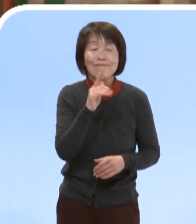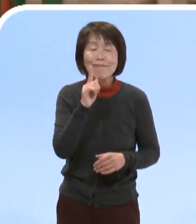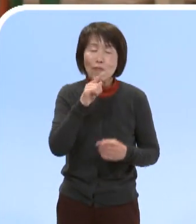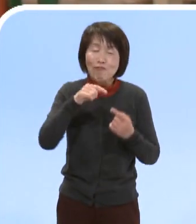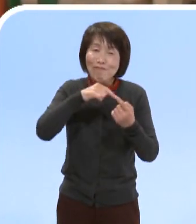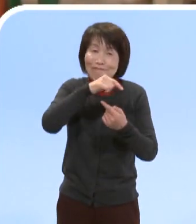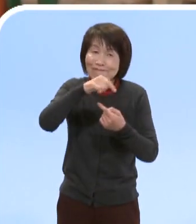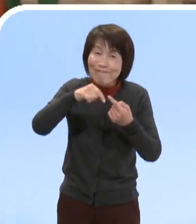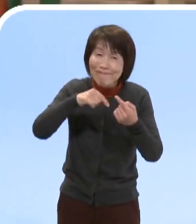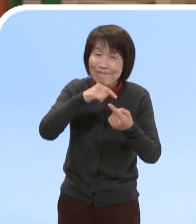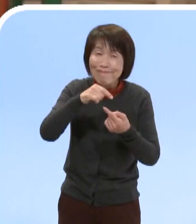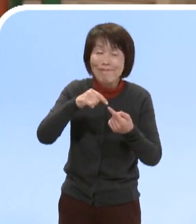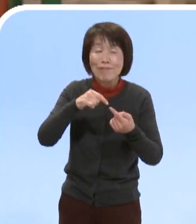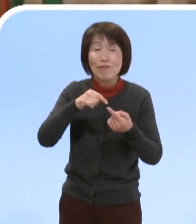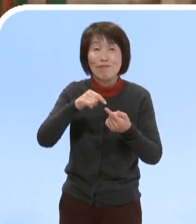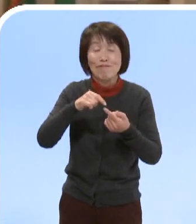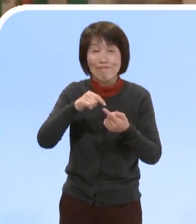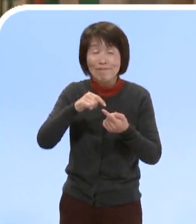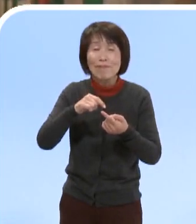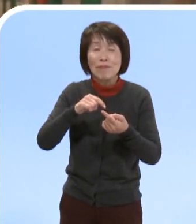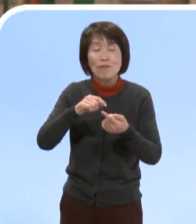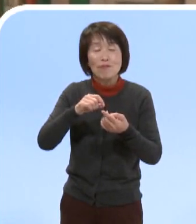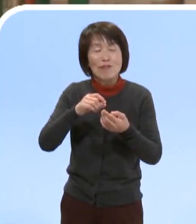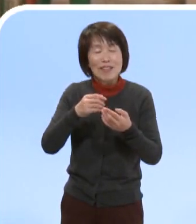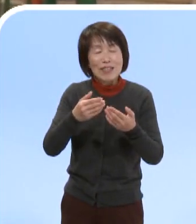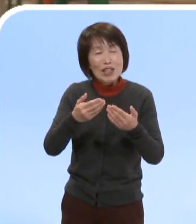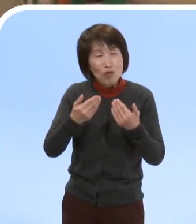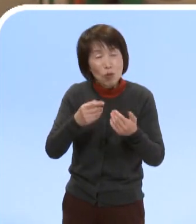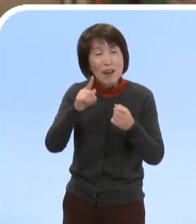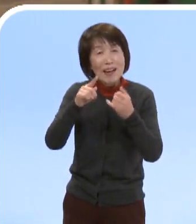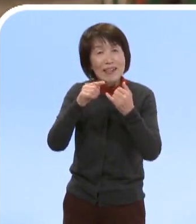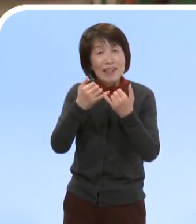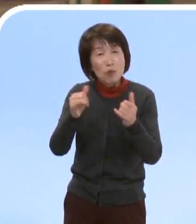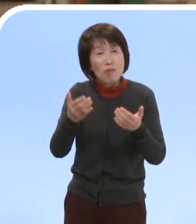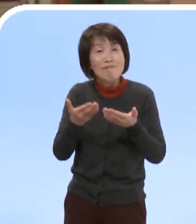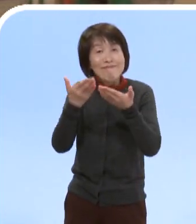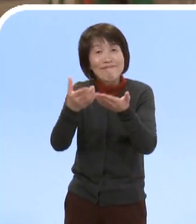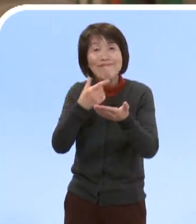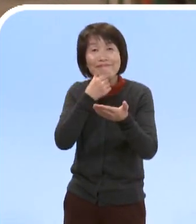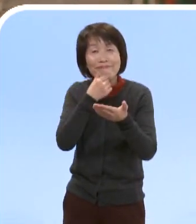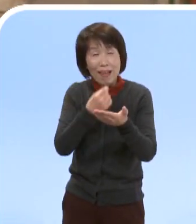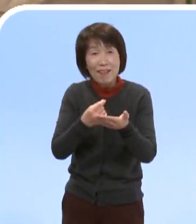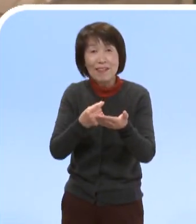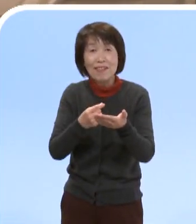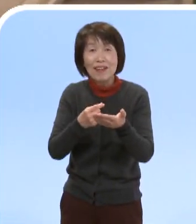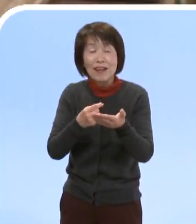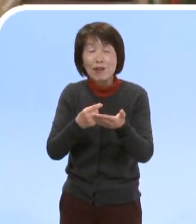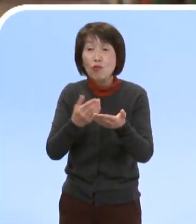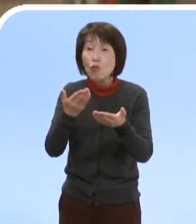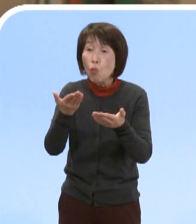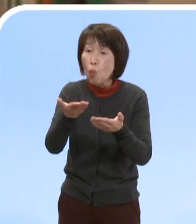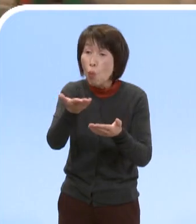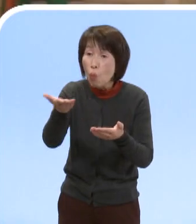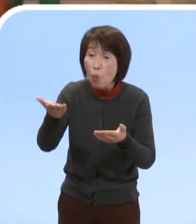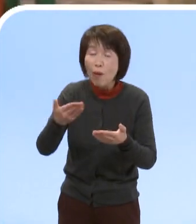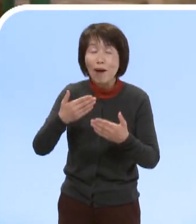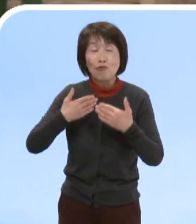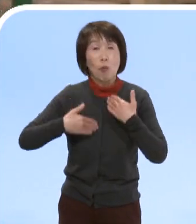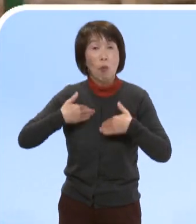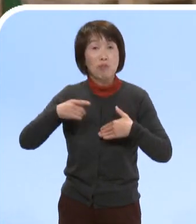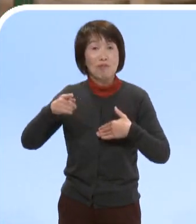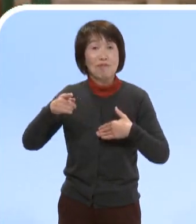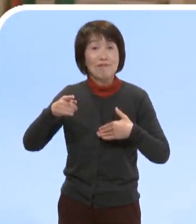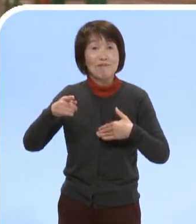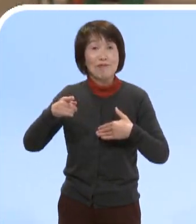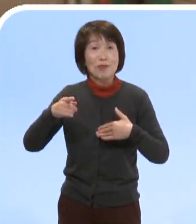、それをこう救い出してですよ、救い出して、でこう差し上げて、で喜んでいただくっていうのはや